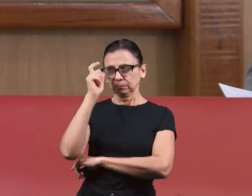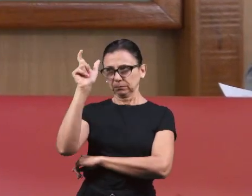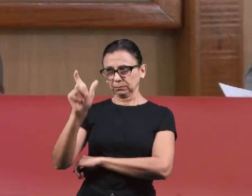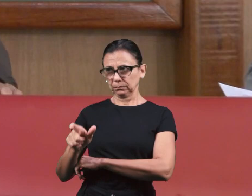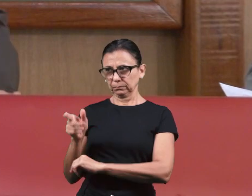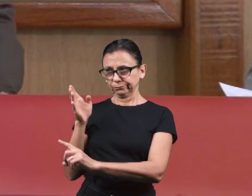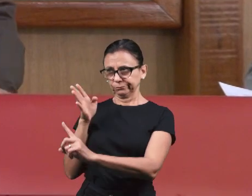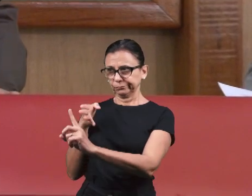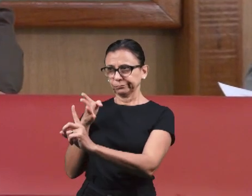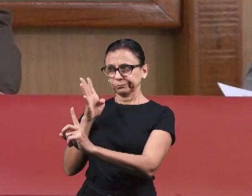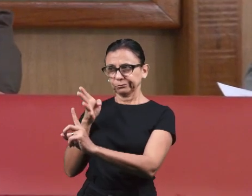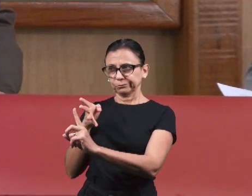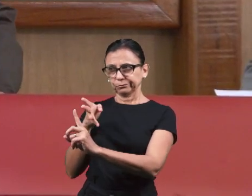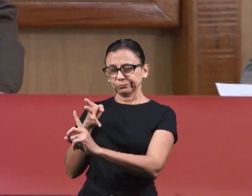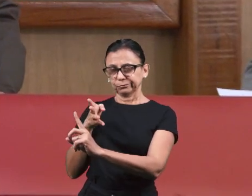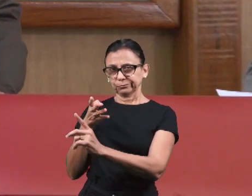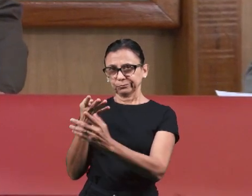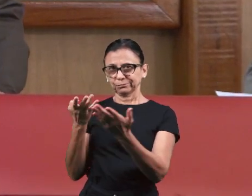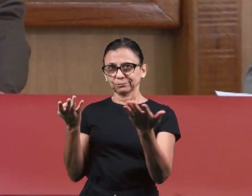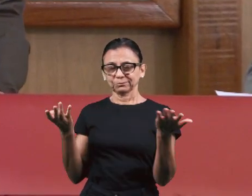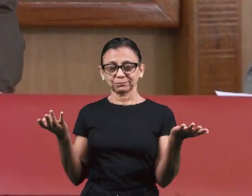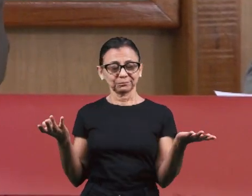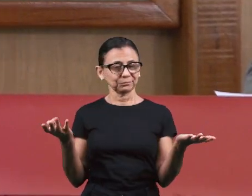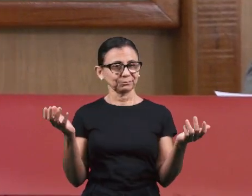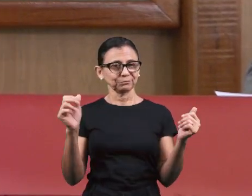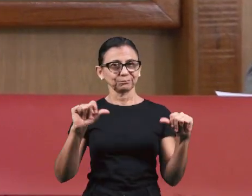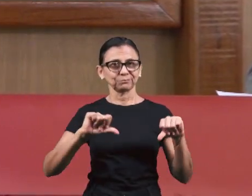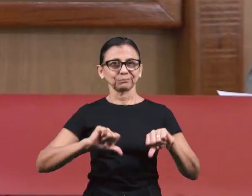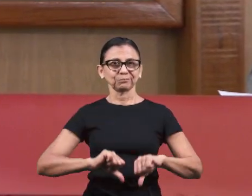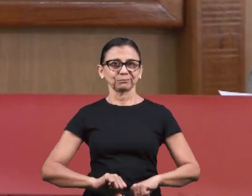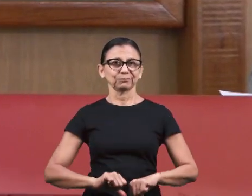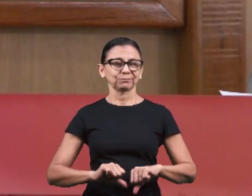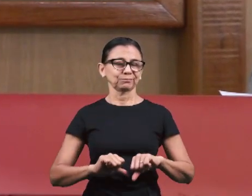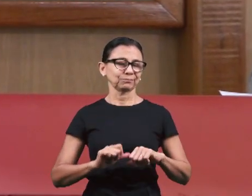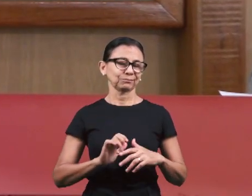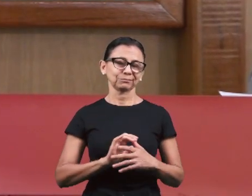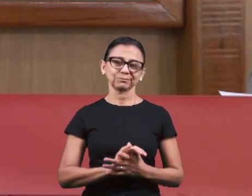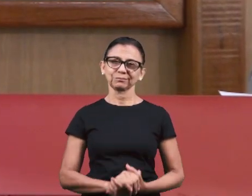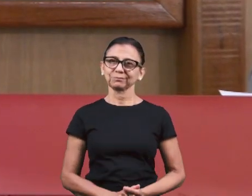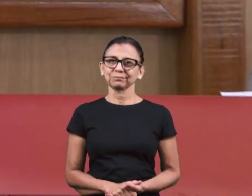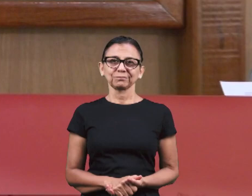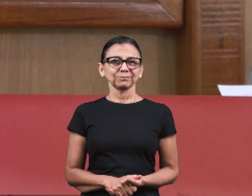endroit, on va retrouver